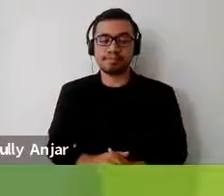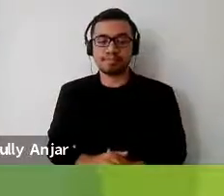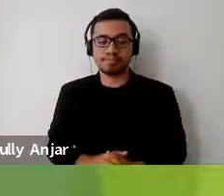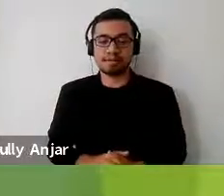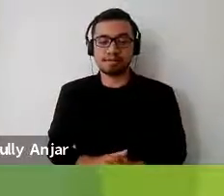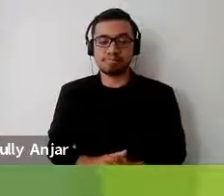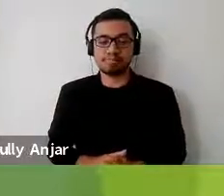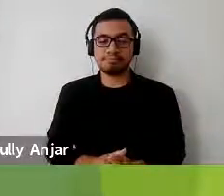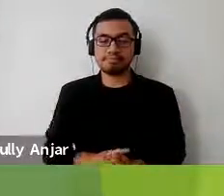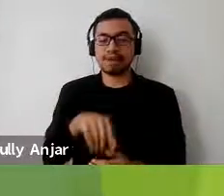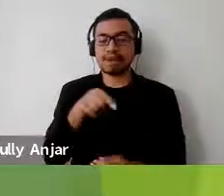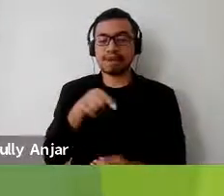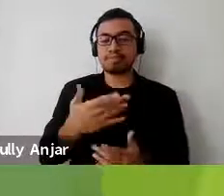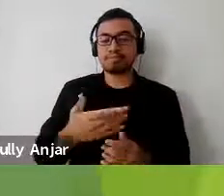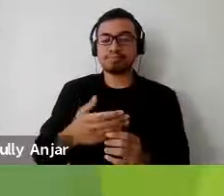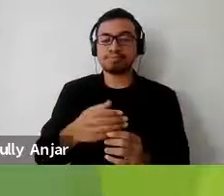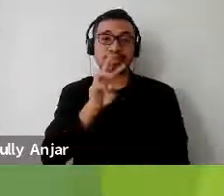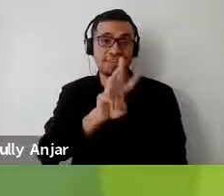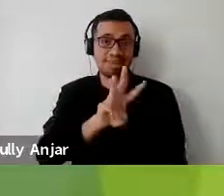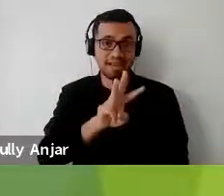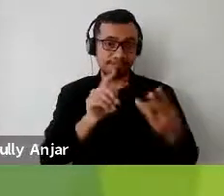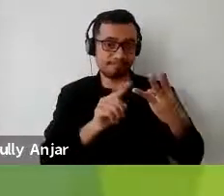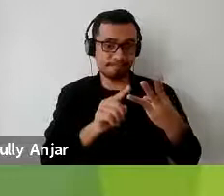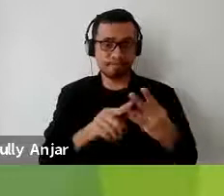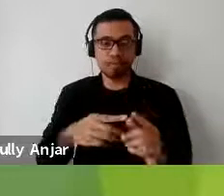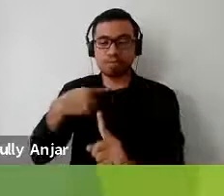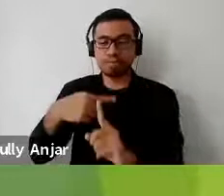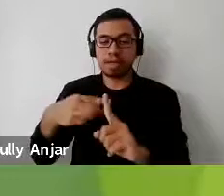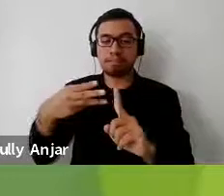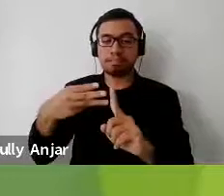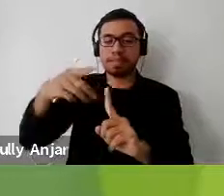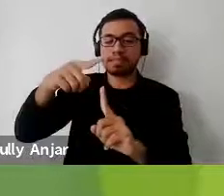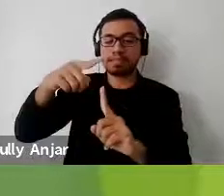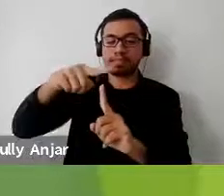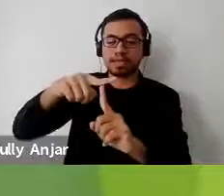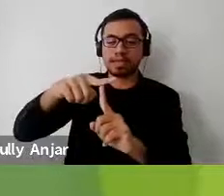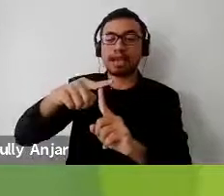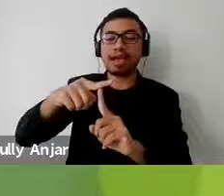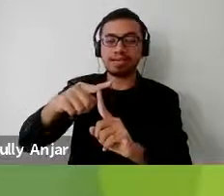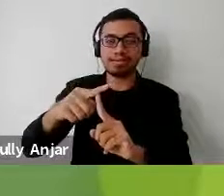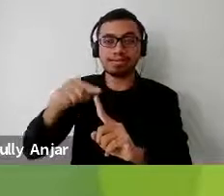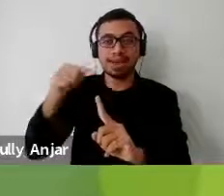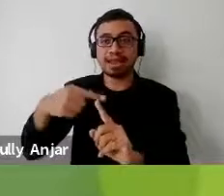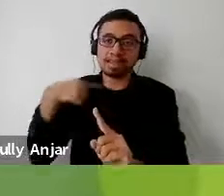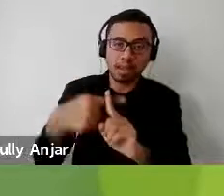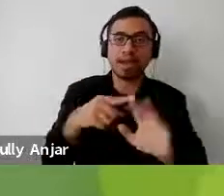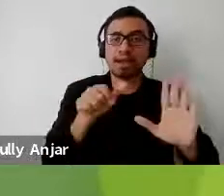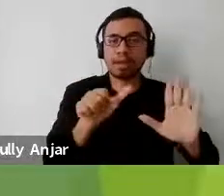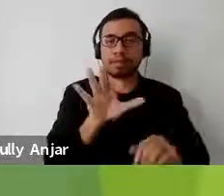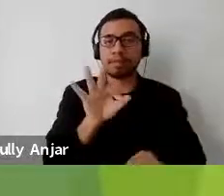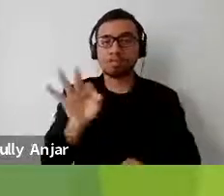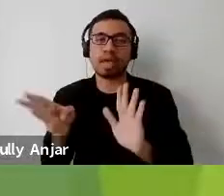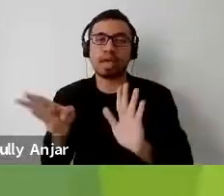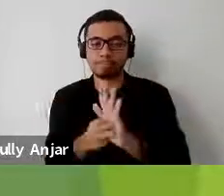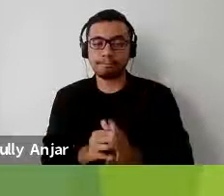hanya memasang BTT di angka 9 sekian miliar. Kemudian kita pasang menjadi angka 600 miliar itu. Kemudian kita bentuk gugus